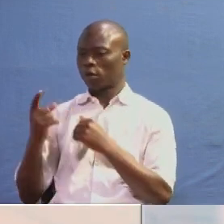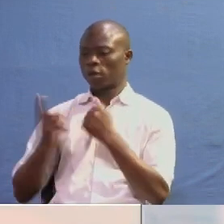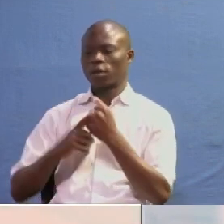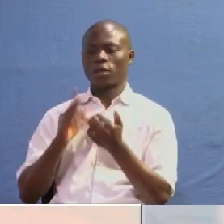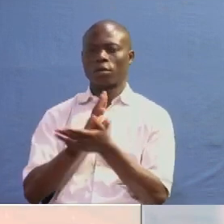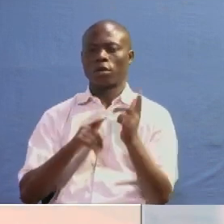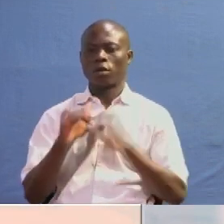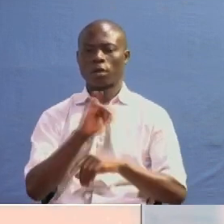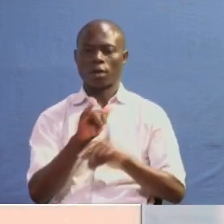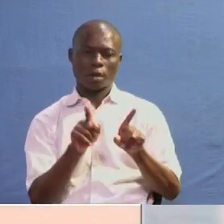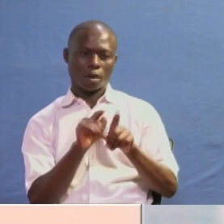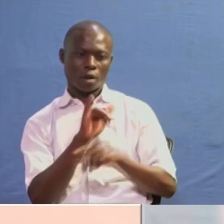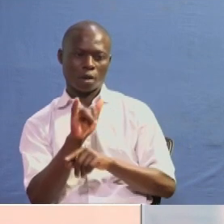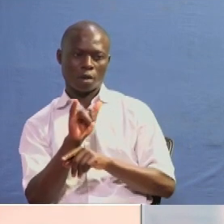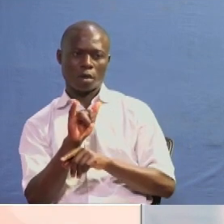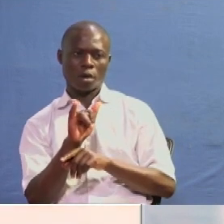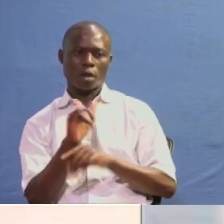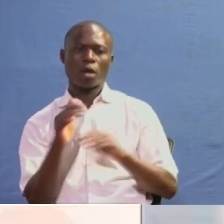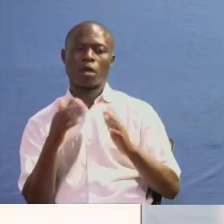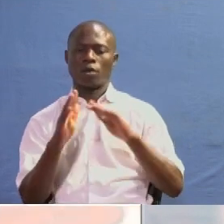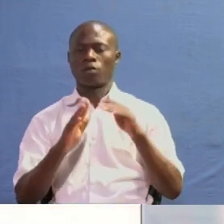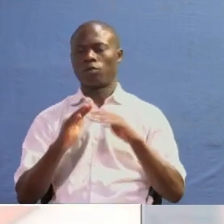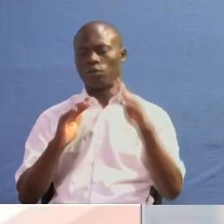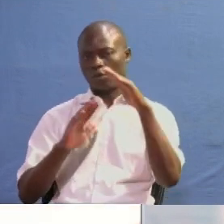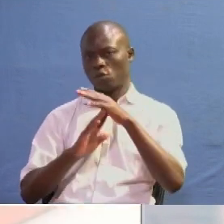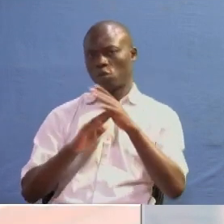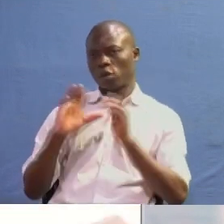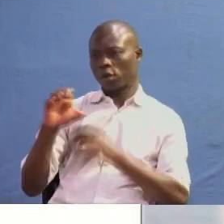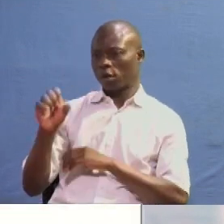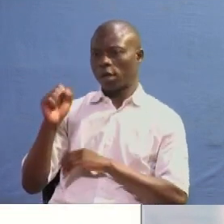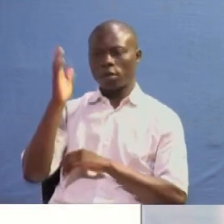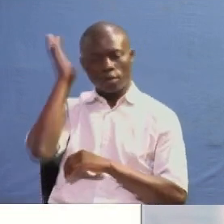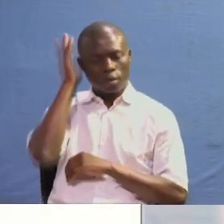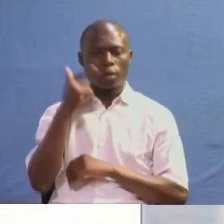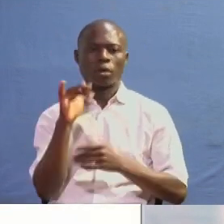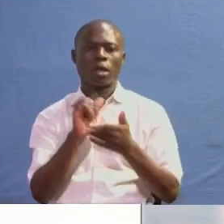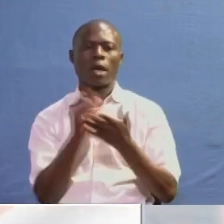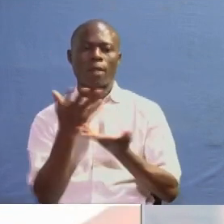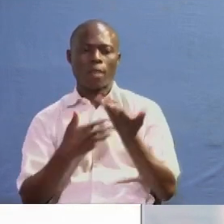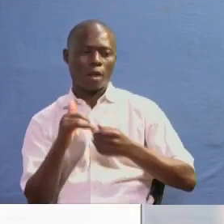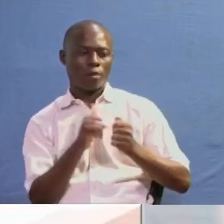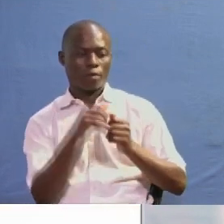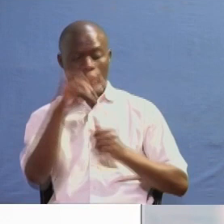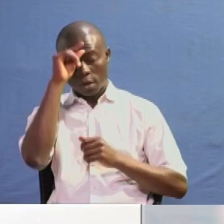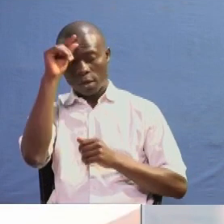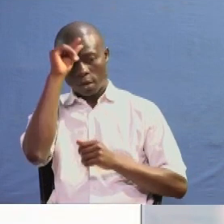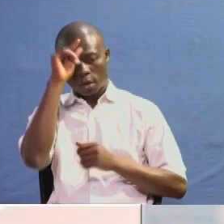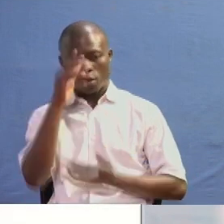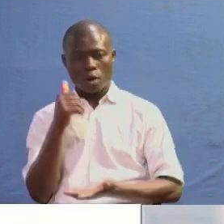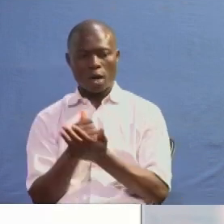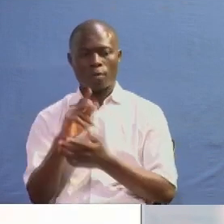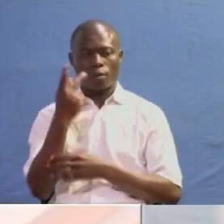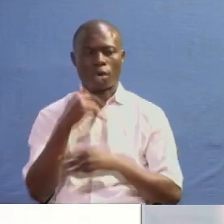nchi. Haya ni kwa mujibu wa Waziri Mkuu Musalia Mudavadi, ambaye pia alisisitiza juhudi za serikali katika kuwasaidia